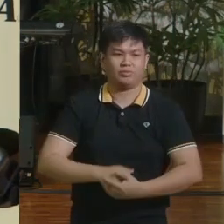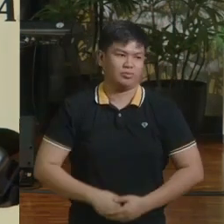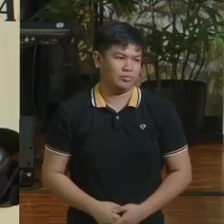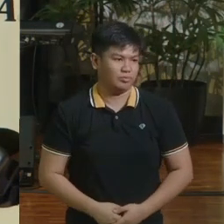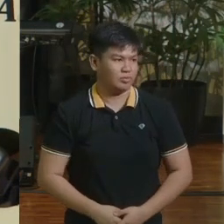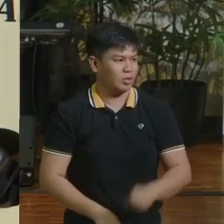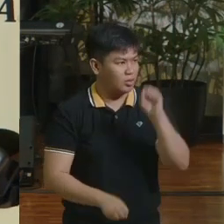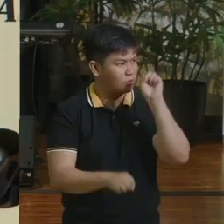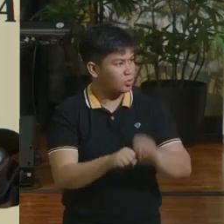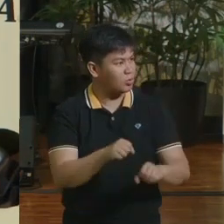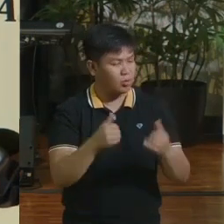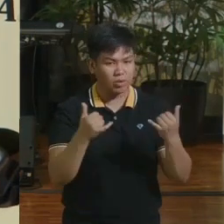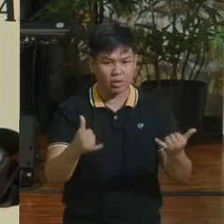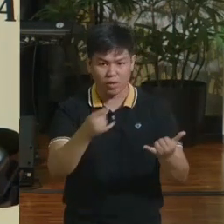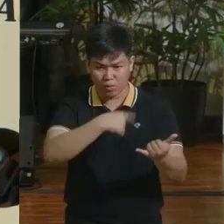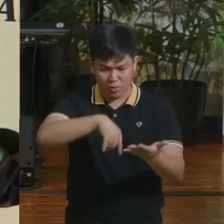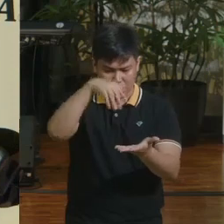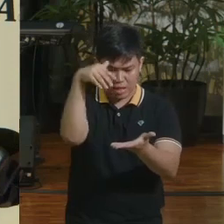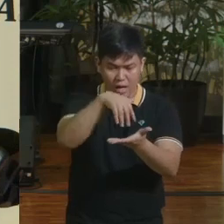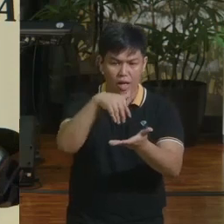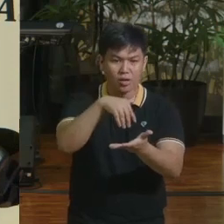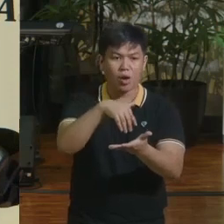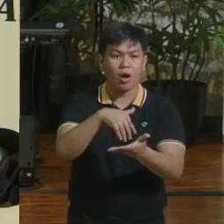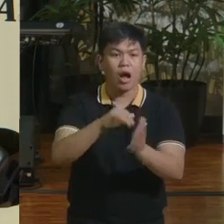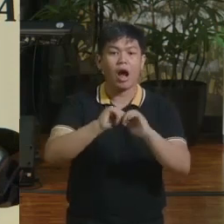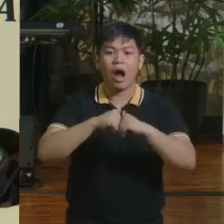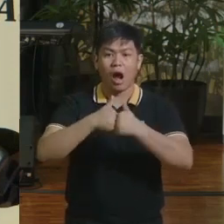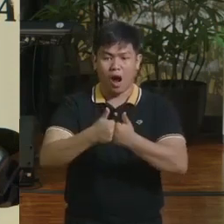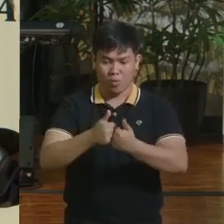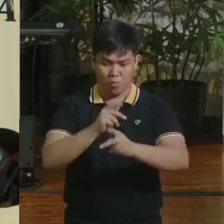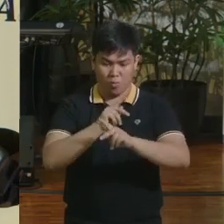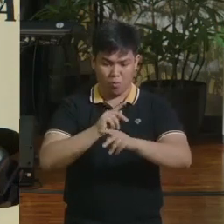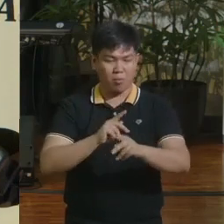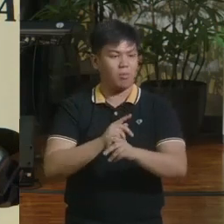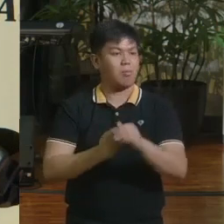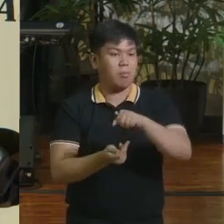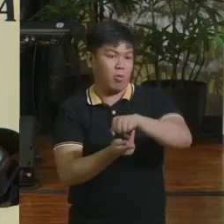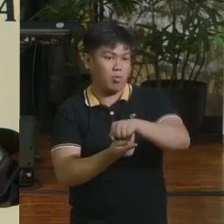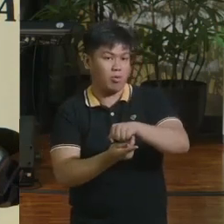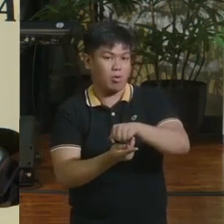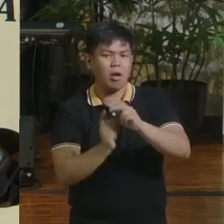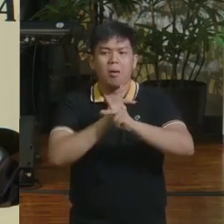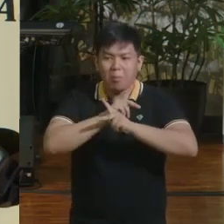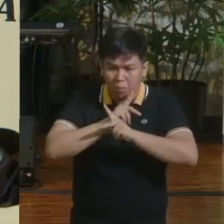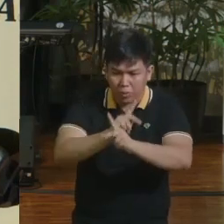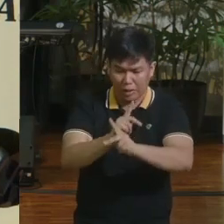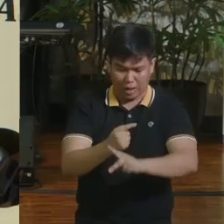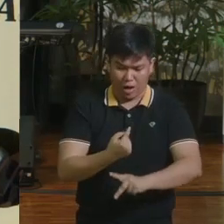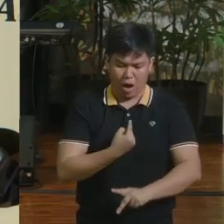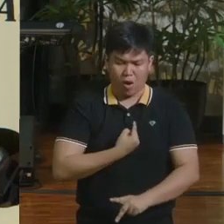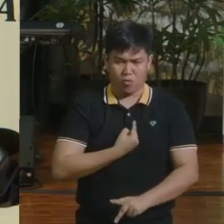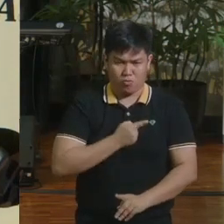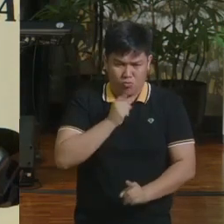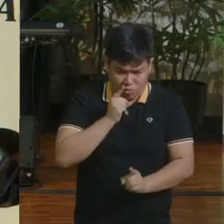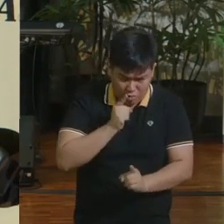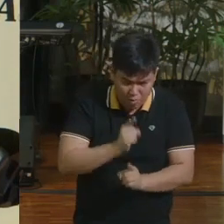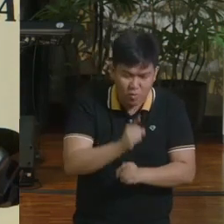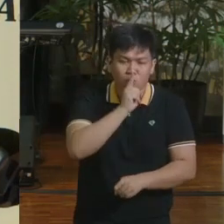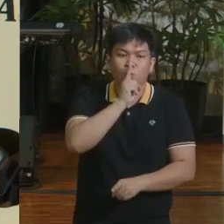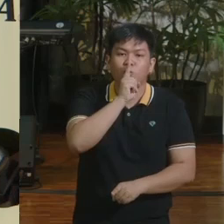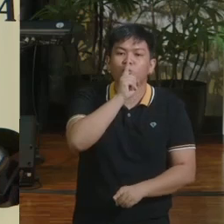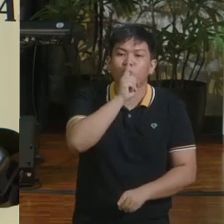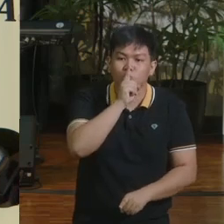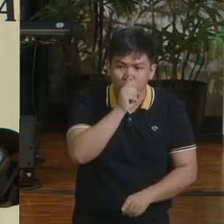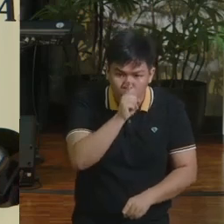Ngayon naman, mga kapatid, pag-aaralan natin kung paano ipinagtanggol ni Paul ang kanyang pagiging apostol. Hindi dahil